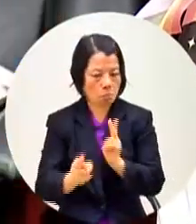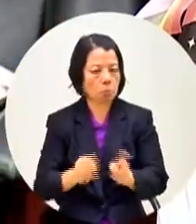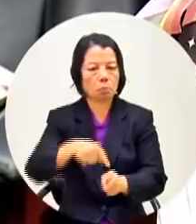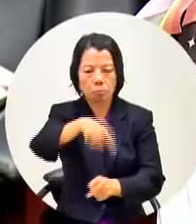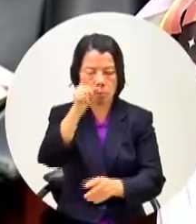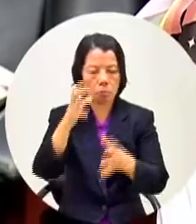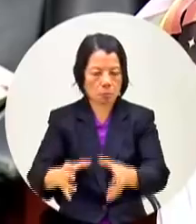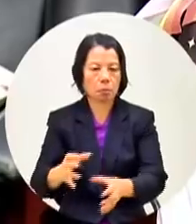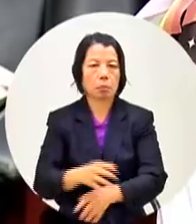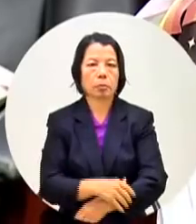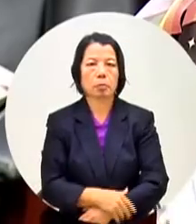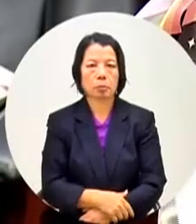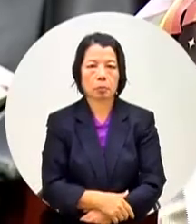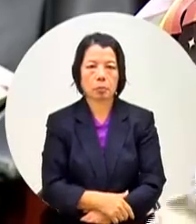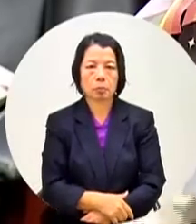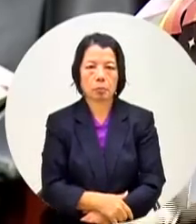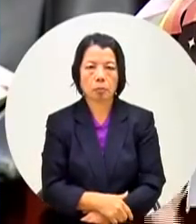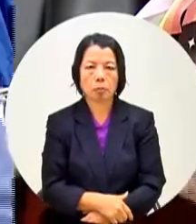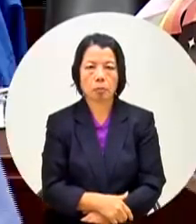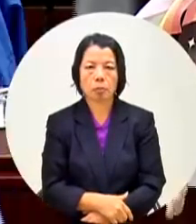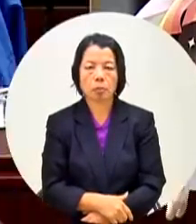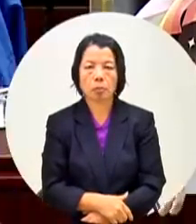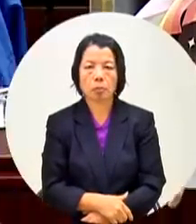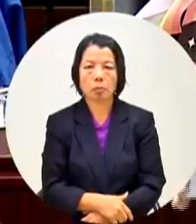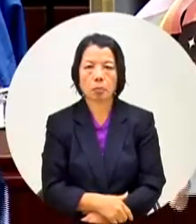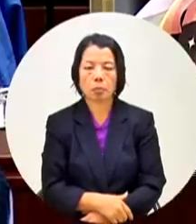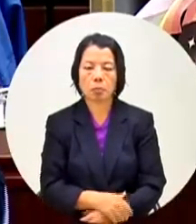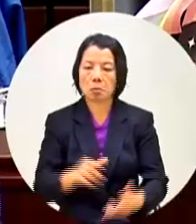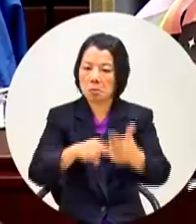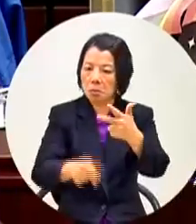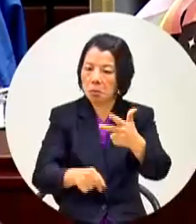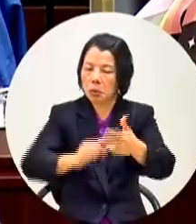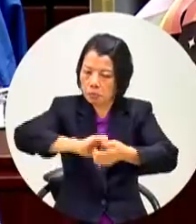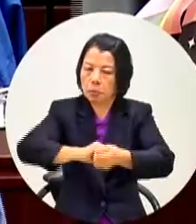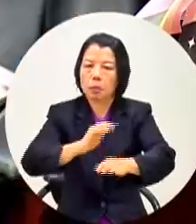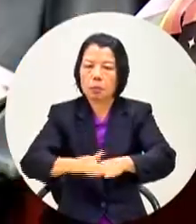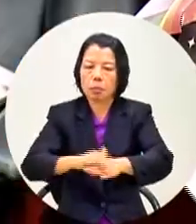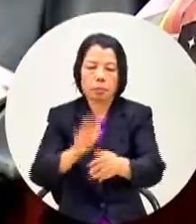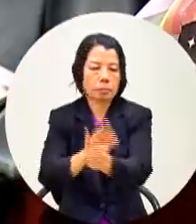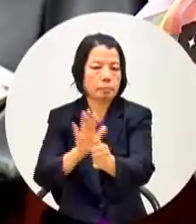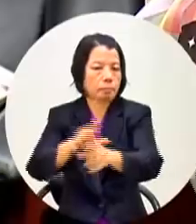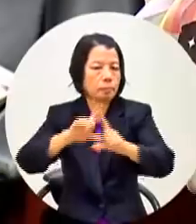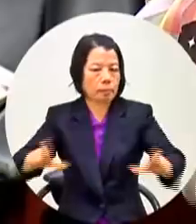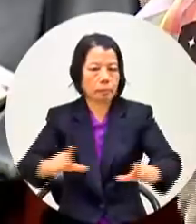会，下半年一定会。而且帮助很大，好不好？